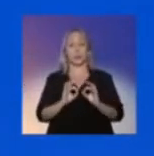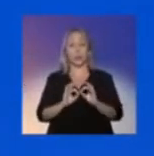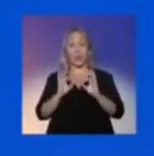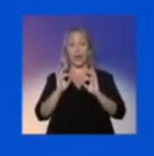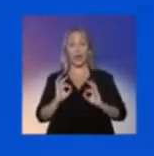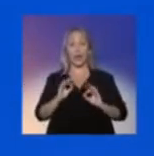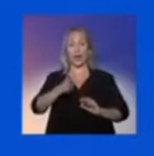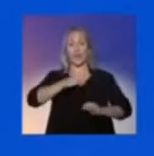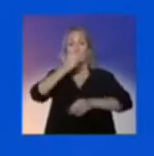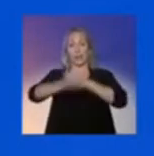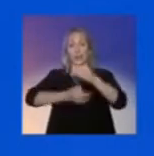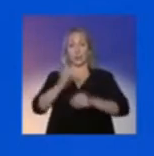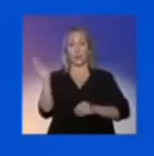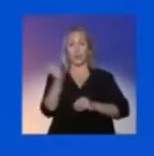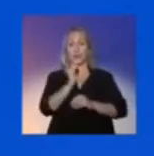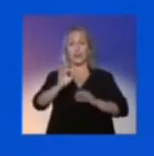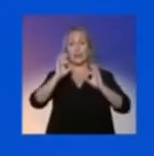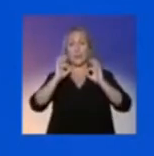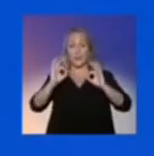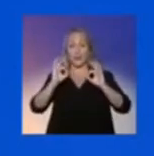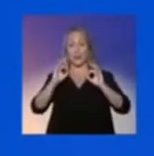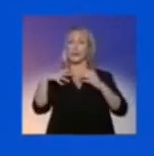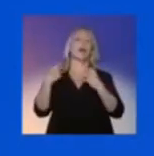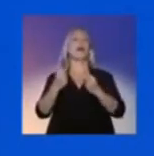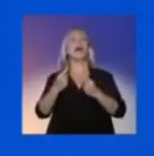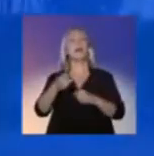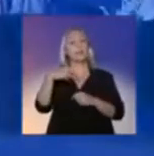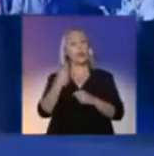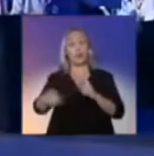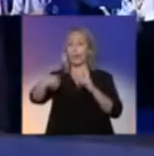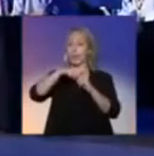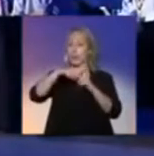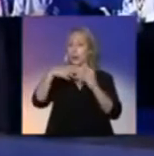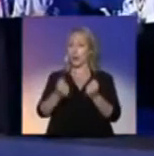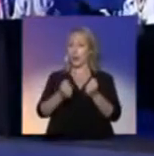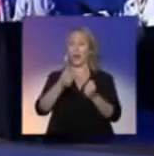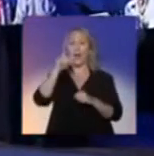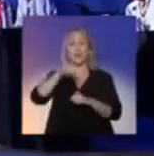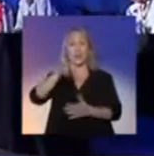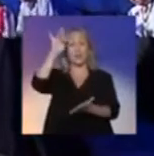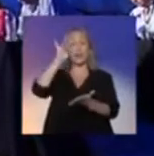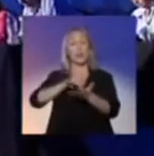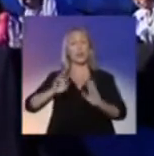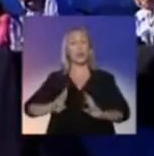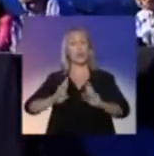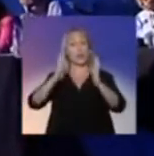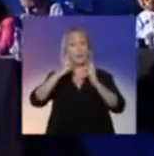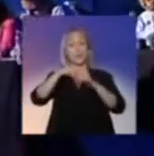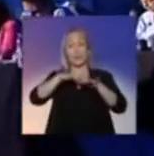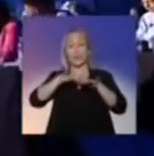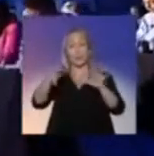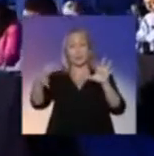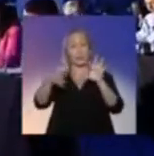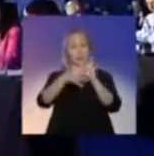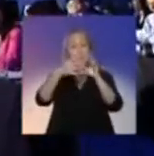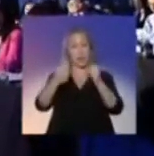πω είναι ότι η Δυτική Μακεδονία έχει κάποια σημαντικά πλεονεκτήματα. Είναι το ενεργειακό κέντρο της χώρας, άρα είναι κοντά στα δίκτυα. Και